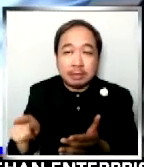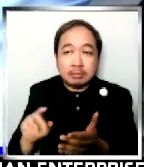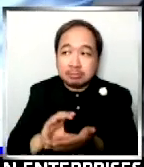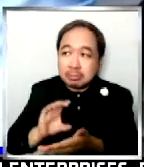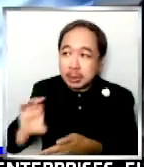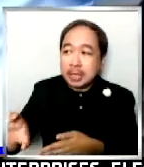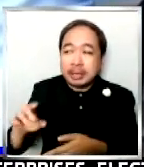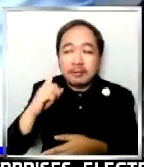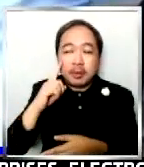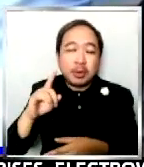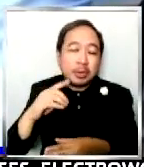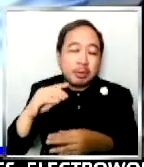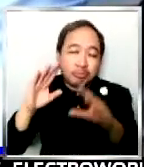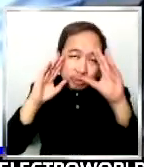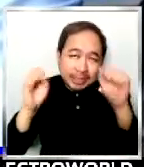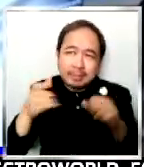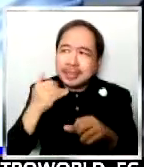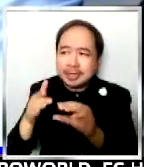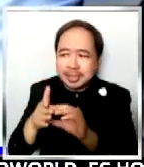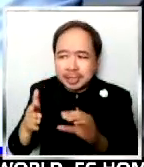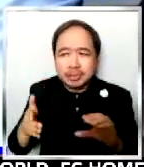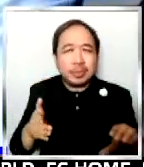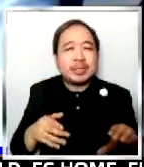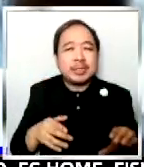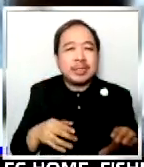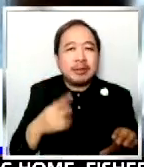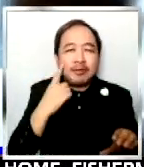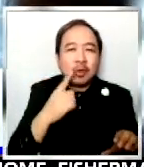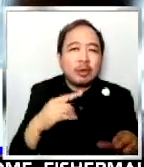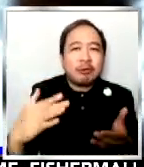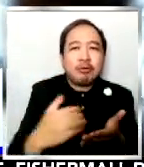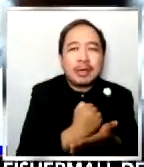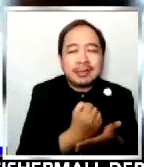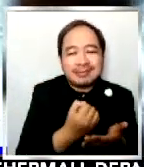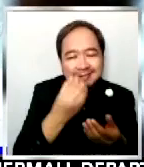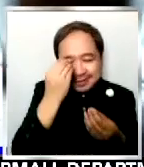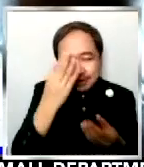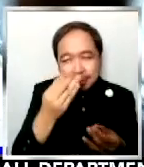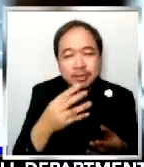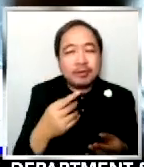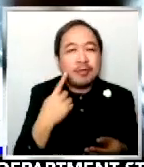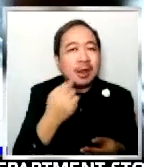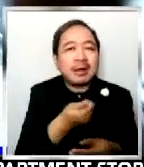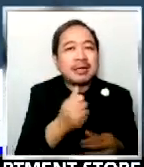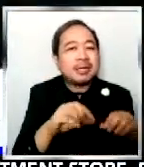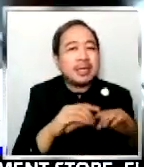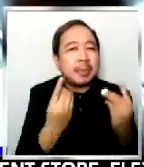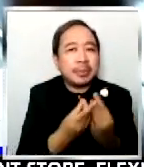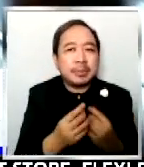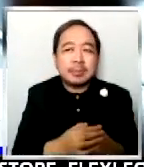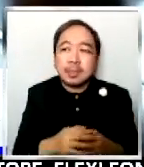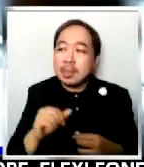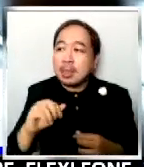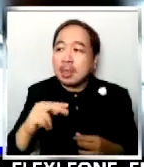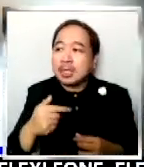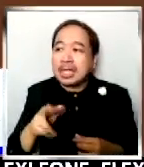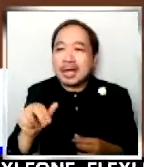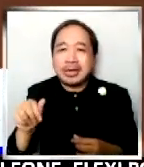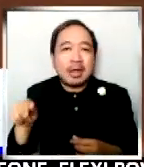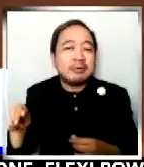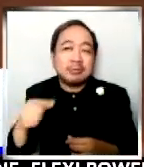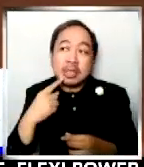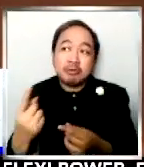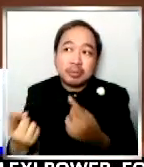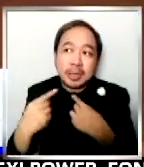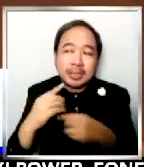better lodged in the intelligence agencies? Tugon ni Senator Sonny Angara, Chairman ng Senate Finance Committee, na dumidepensa